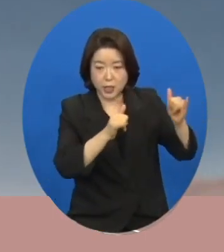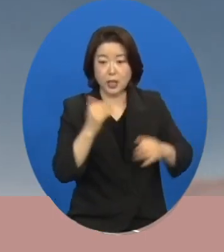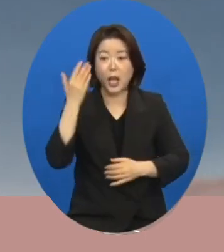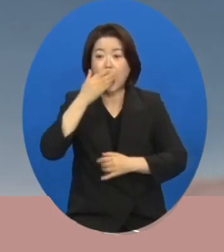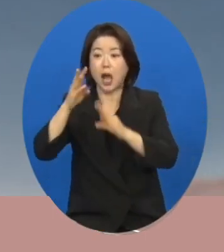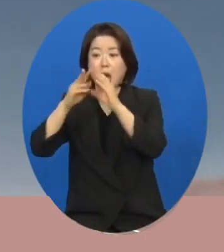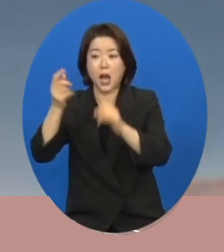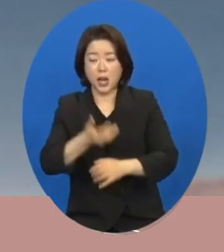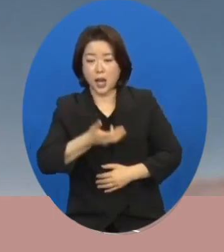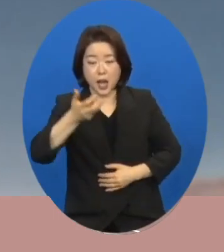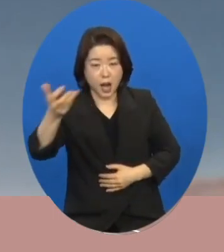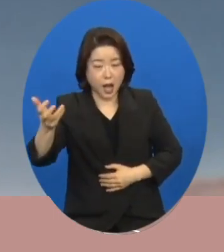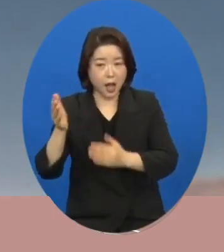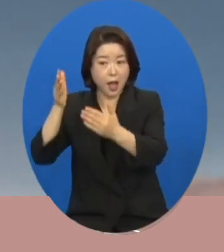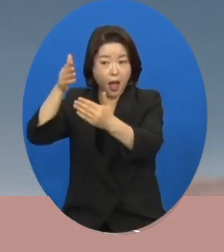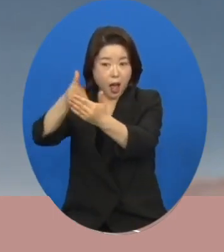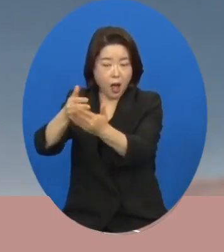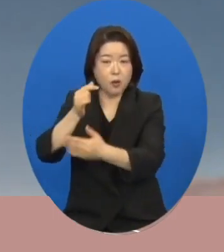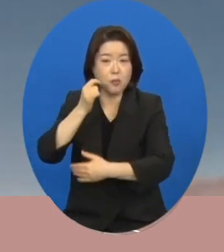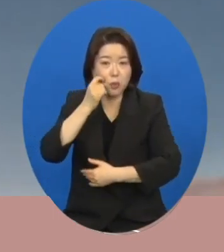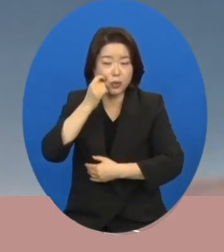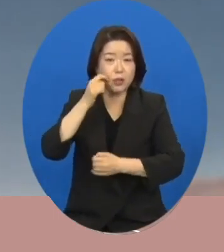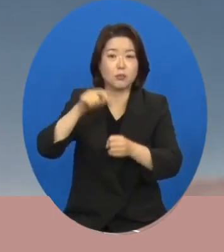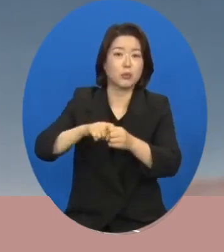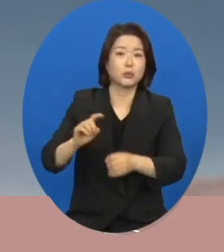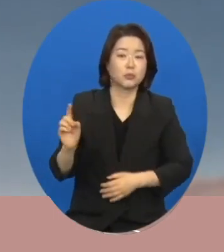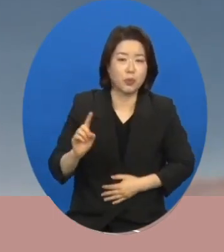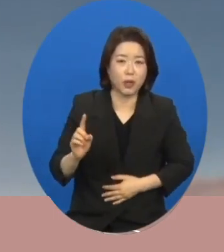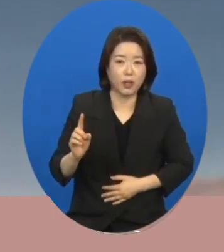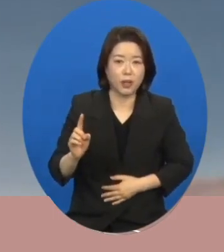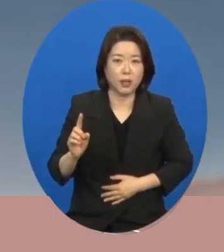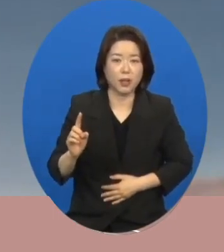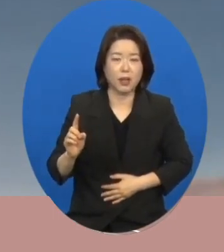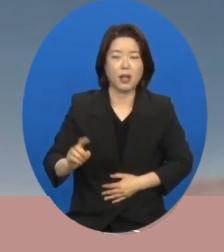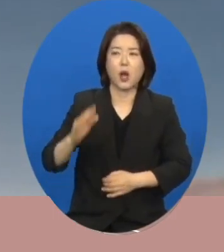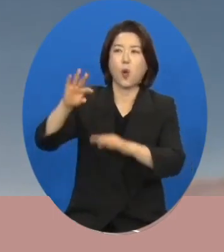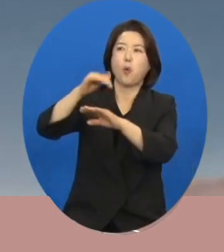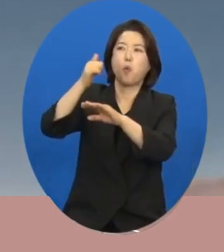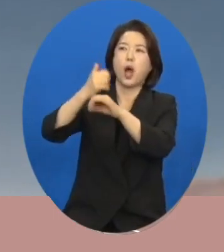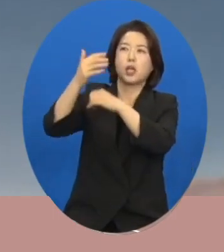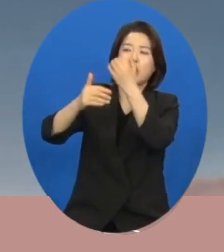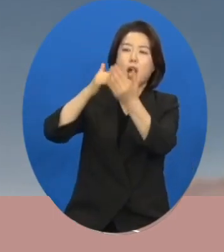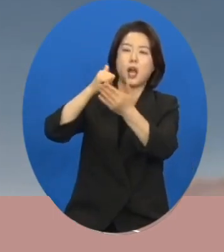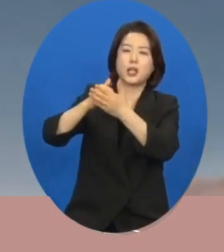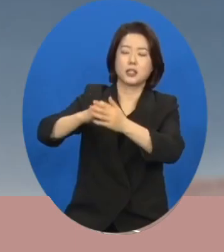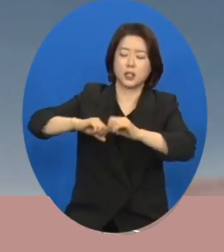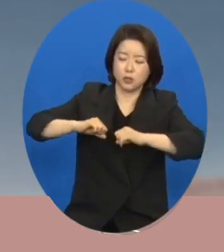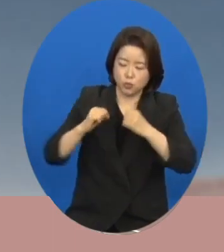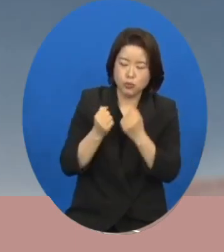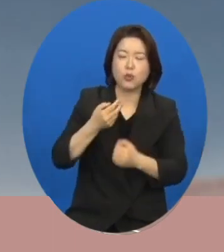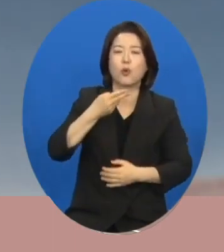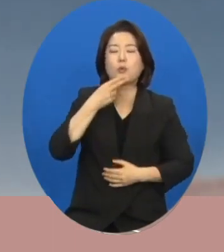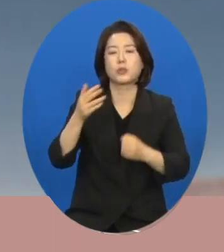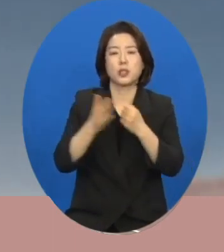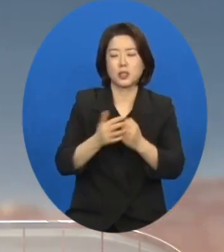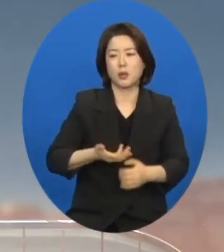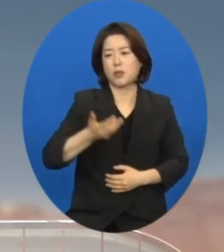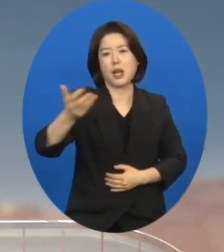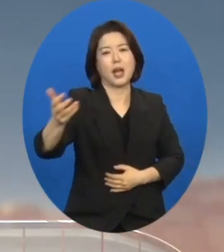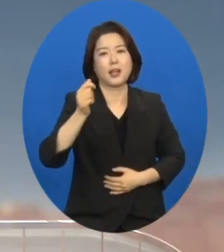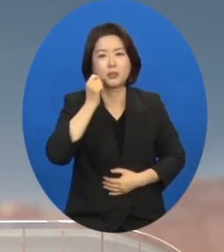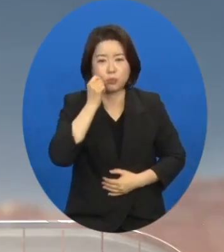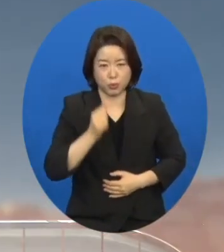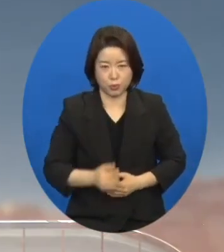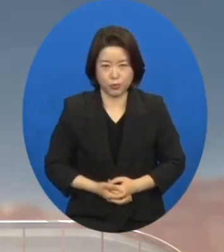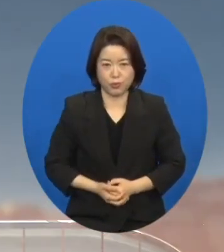이유를 분명히 얘기를 해요 왕이신 하나님께 순종하지 않았기 때문입니다 민수기 14장 22절 말씀이죠